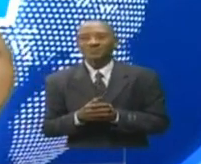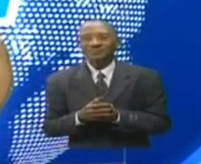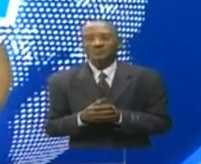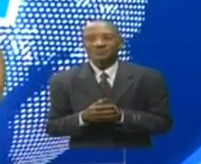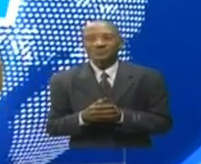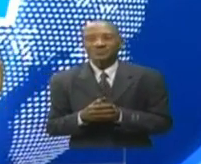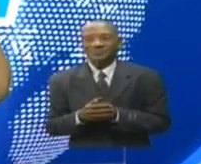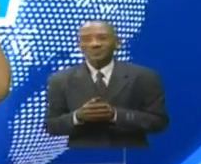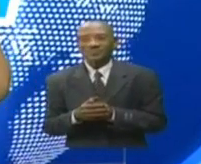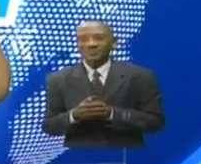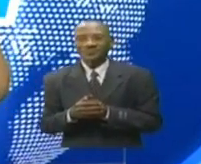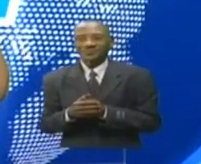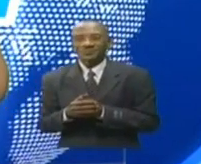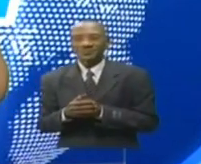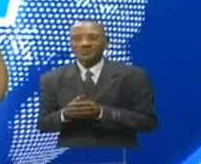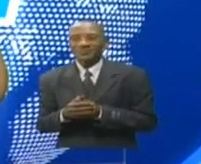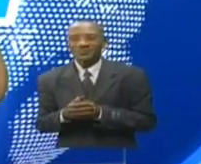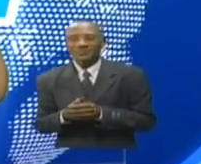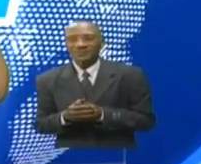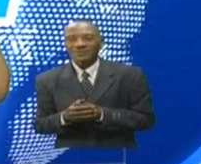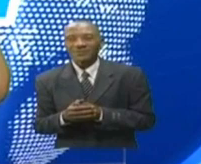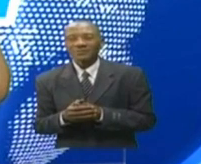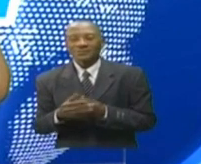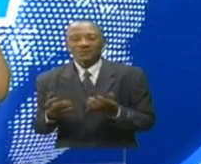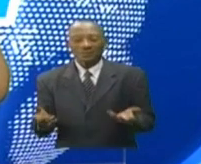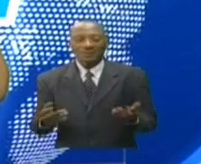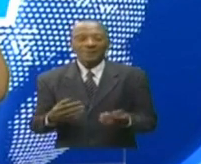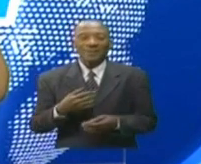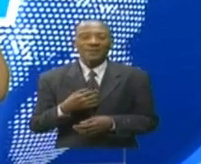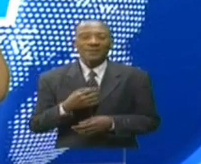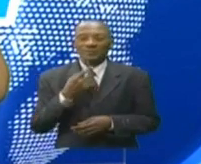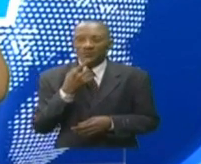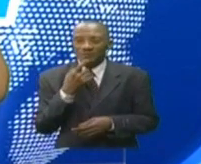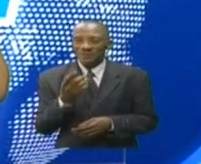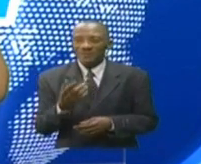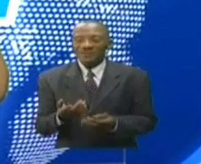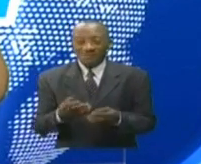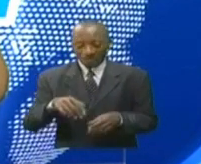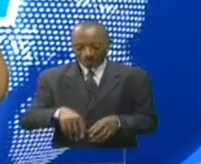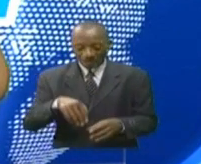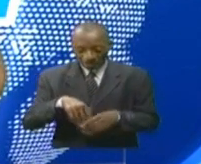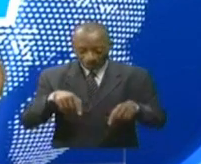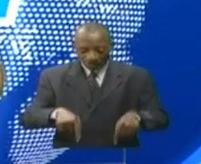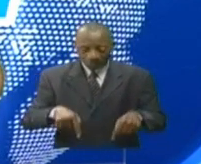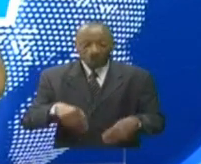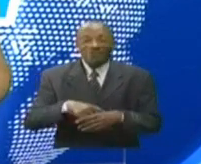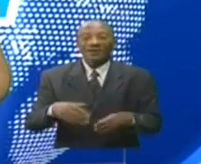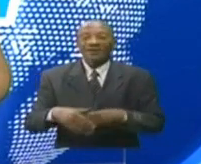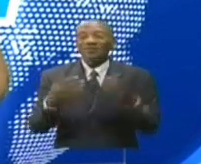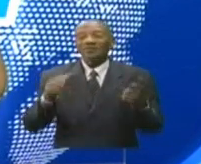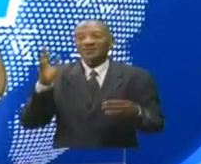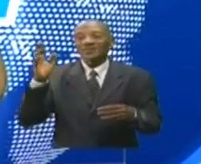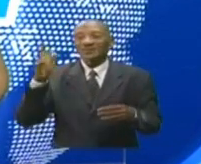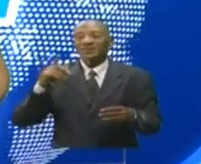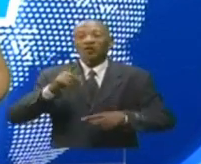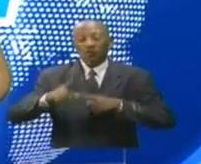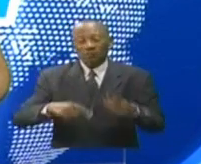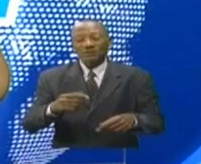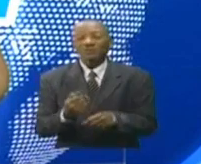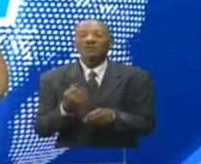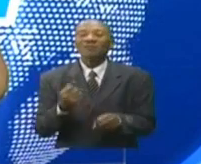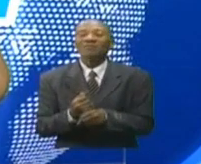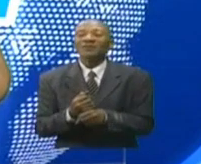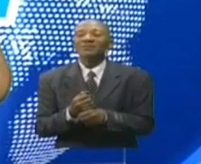Voilà, comme je viens de vous l'annoncer, vous allez suivre l'opération Curage des caniveaux dans la ville de Kinshasa. Cette opération vient répondre aux